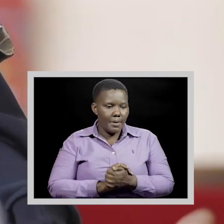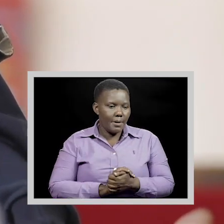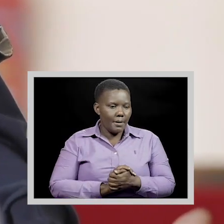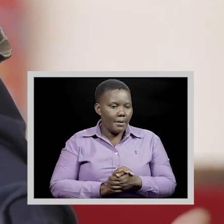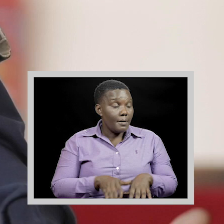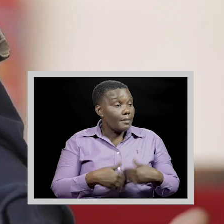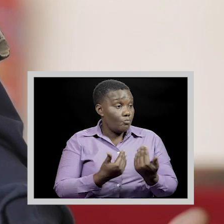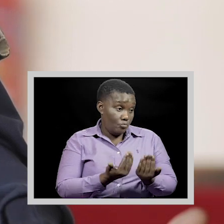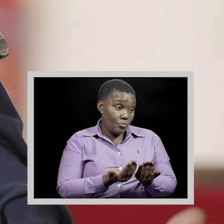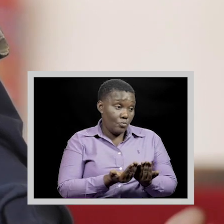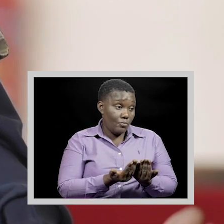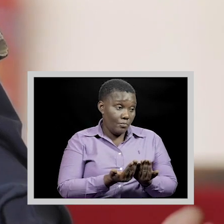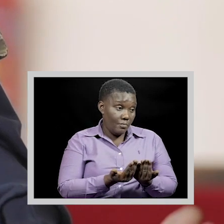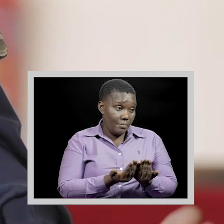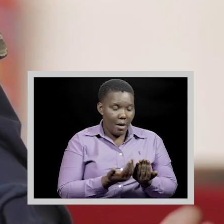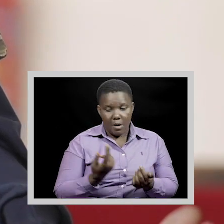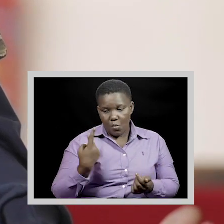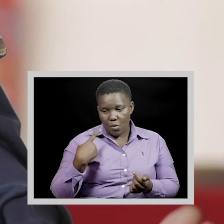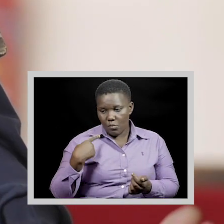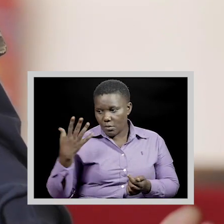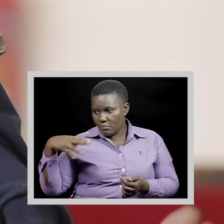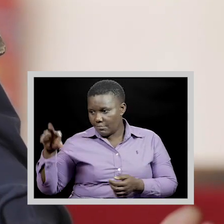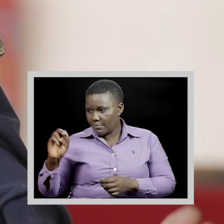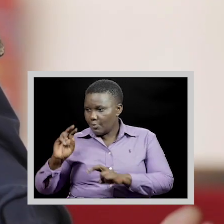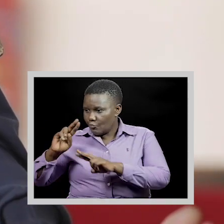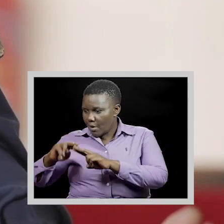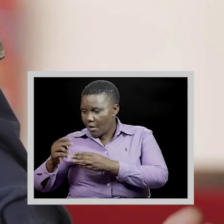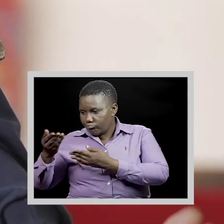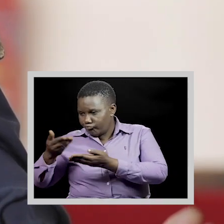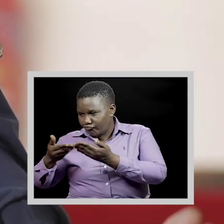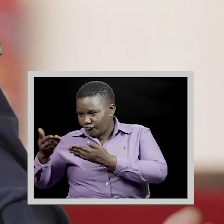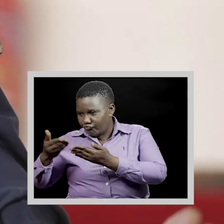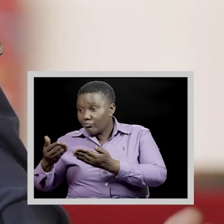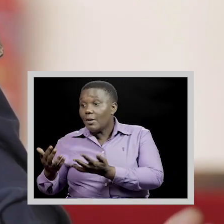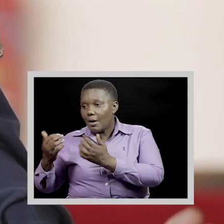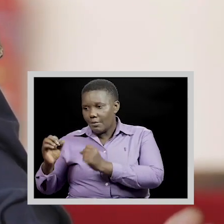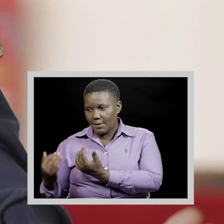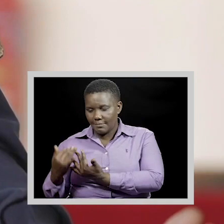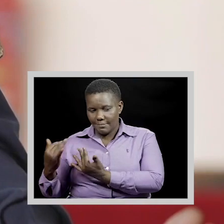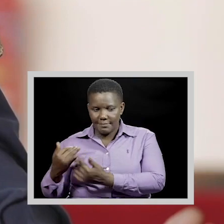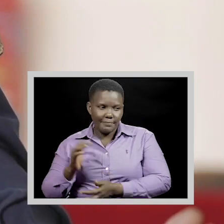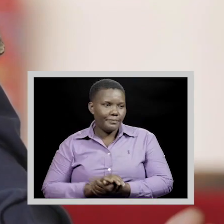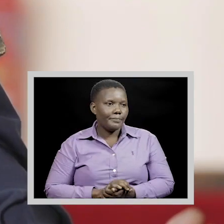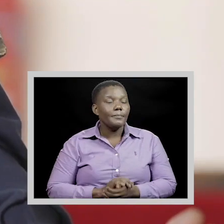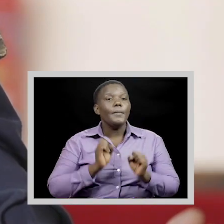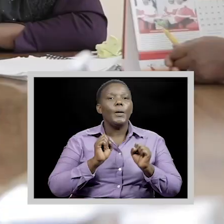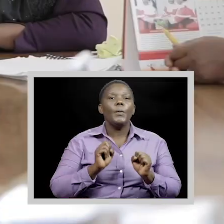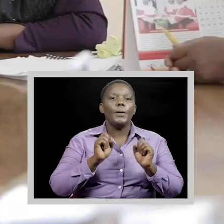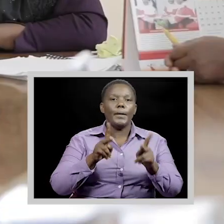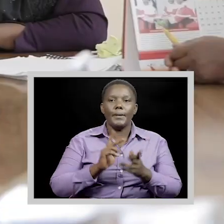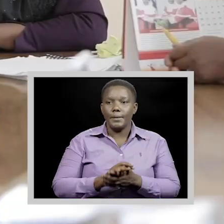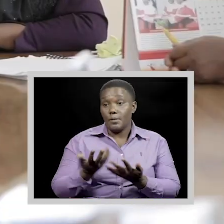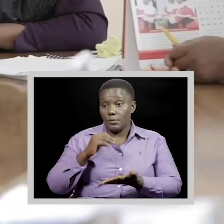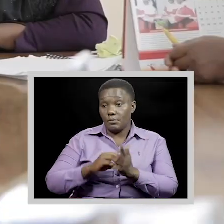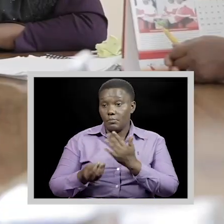furaha. Kwa hiyo naomba nikakae mwenyewe kwenye ofisi yangu labda kuna jambo anaweza akanielezea la zaidi. Kwa kuwa mtoto